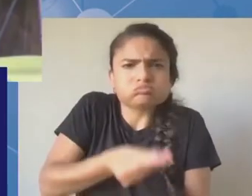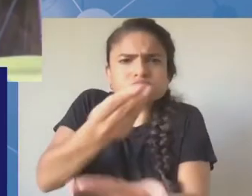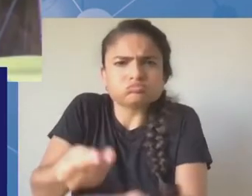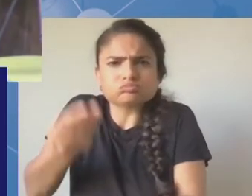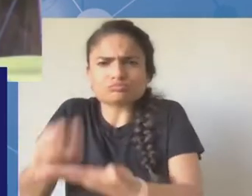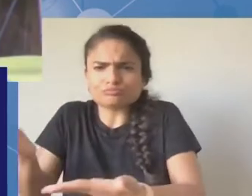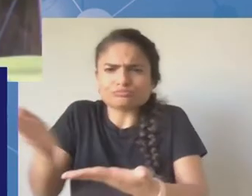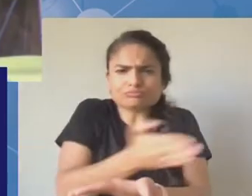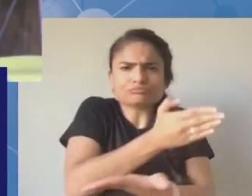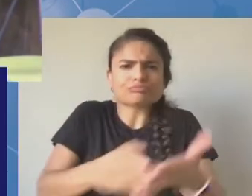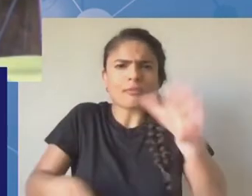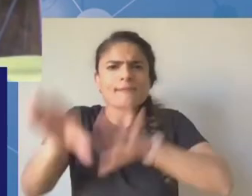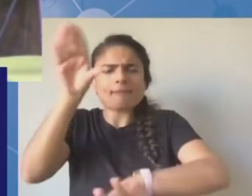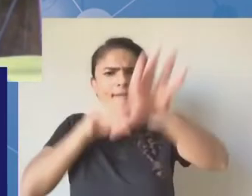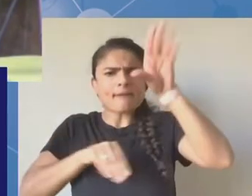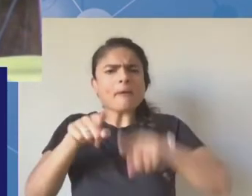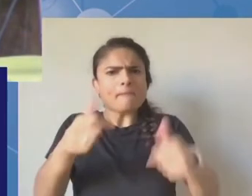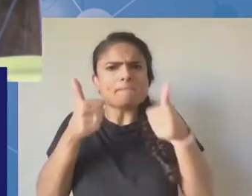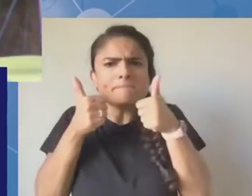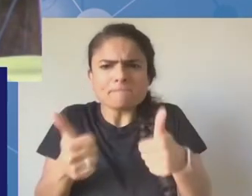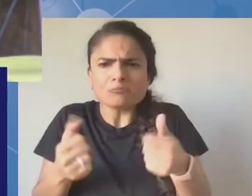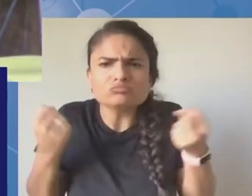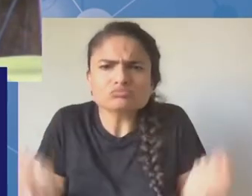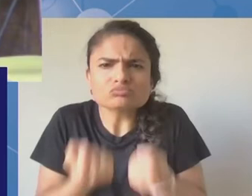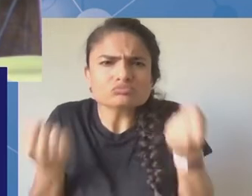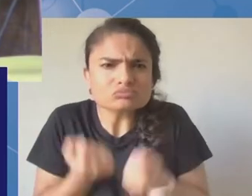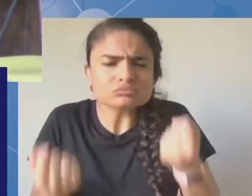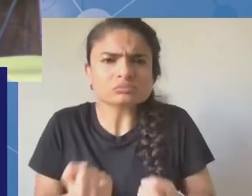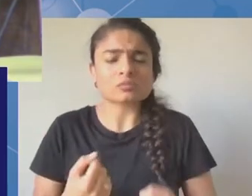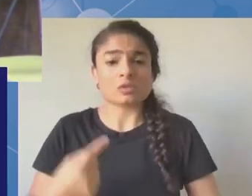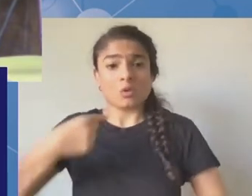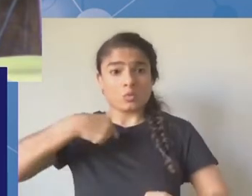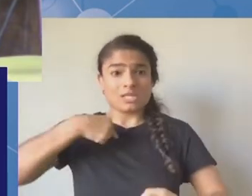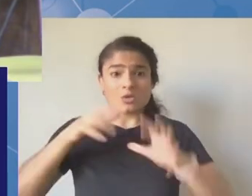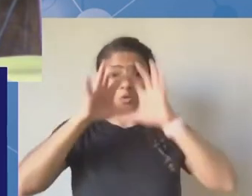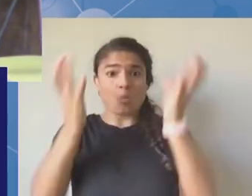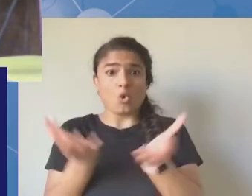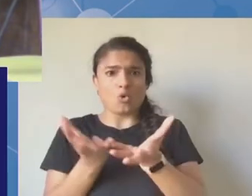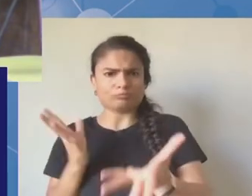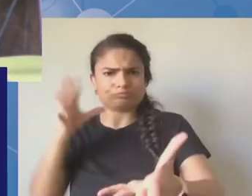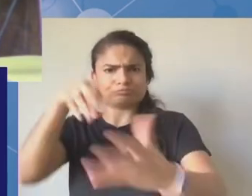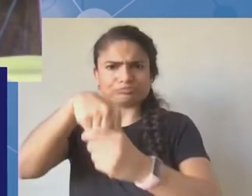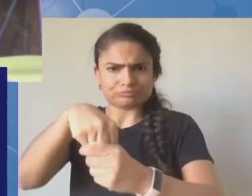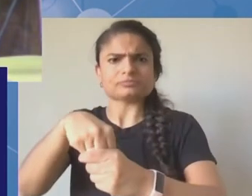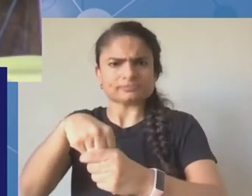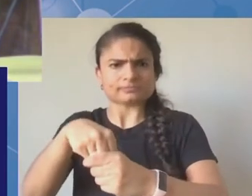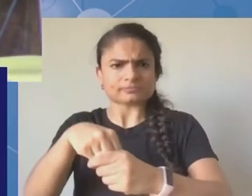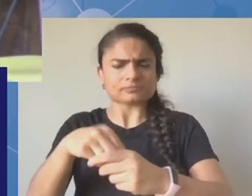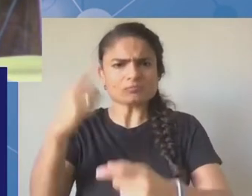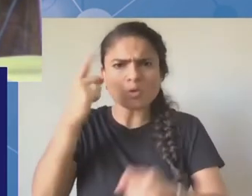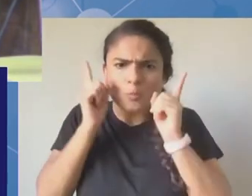أن نتحدث عن قضايا مثل حوكمة وإدارة الإنترنت.